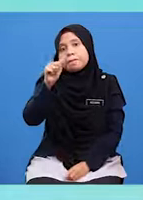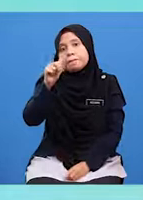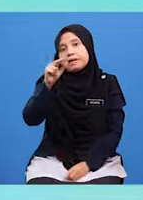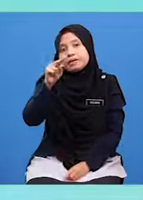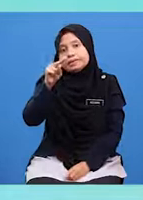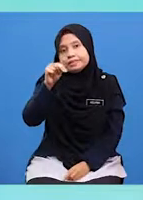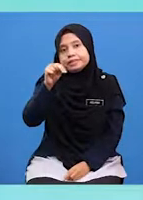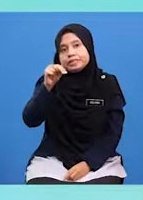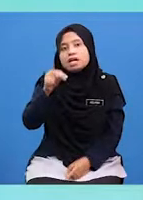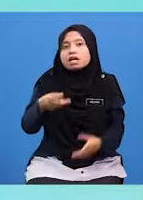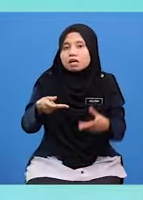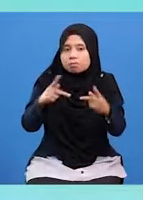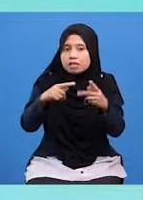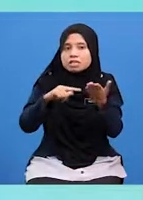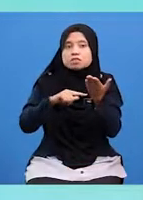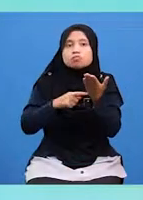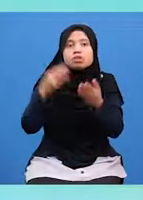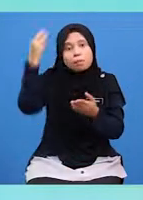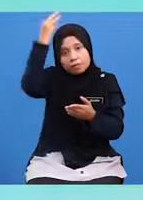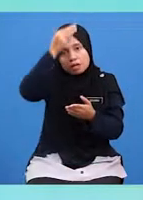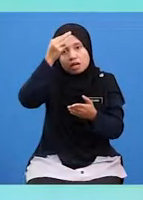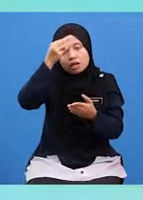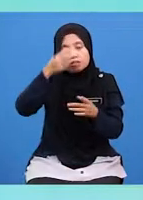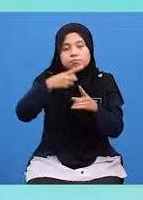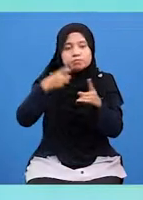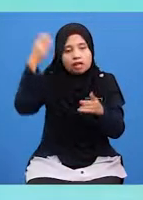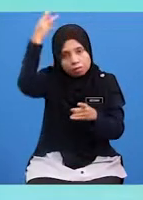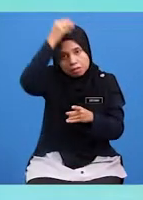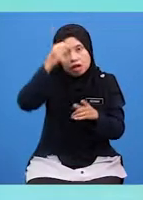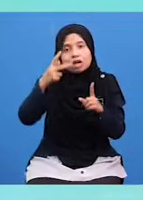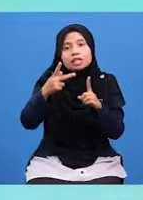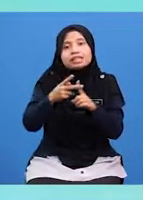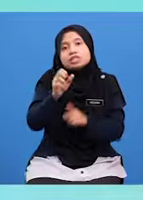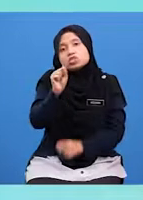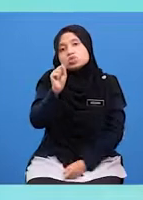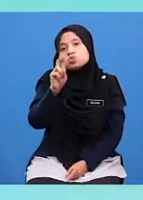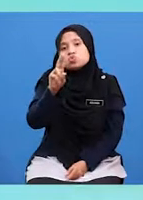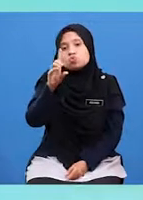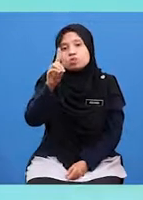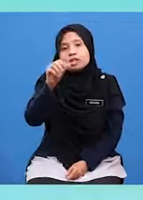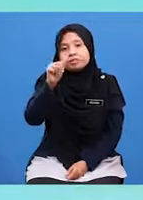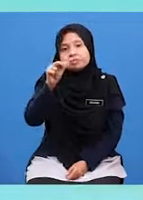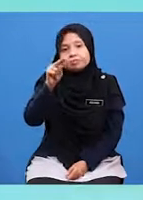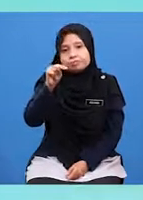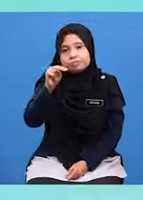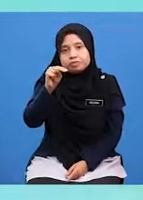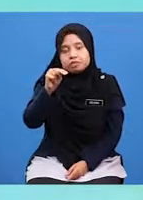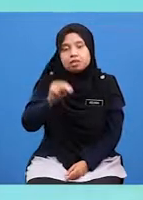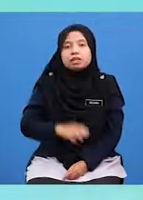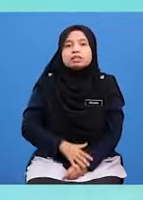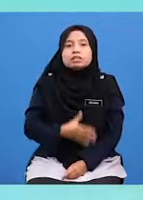dan kemudian kembali semula ke kota Mekah. Dan dari Mekah ke Sudan, Nubia, Mesir